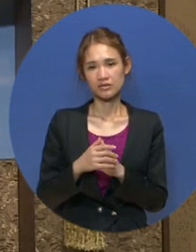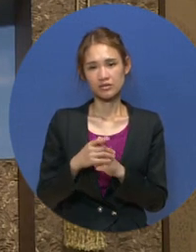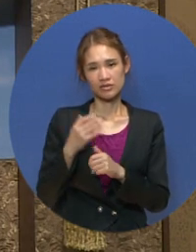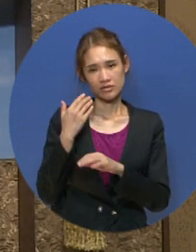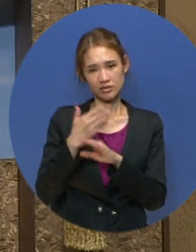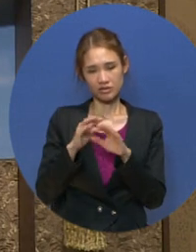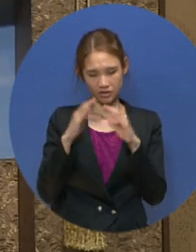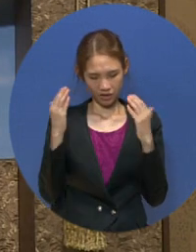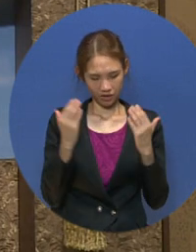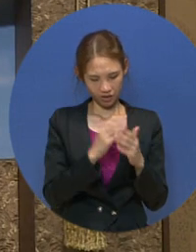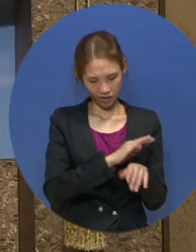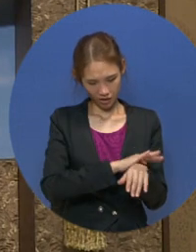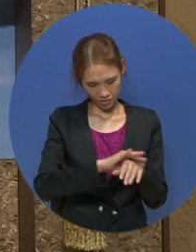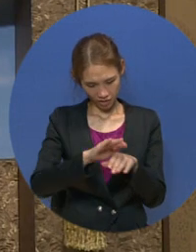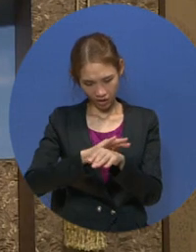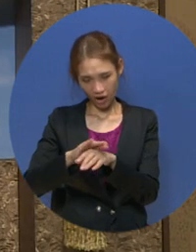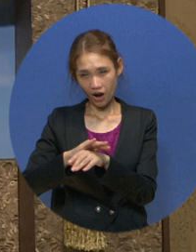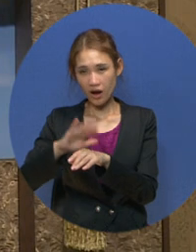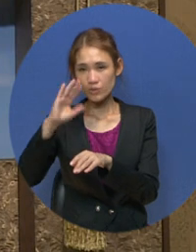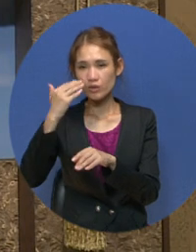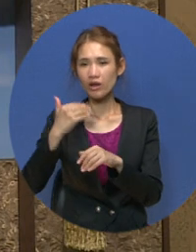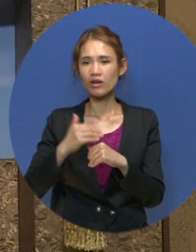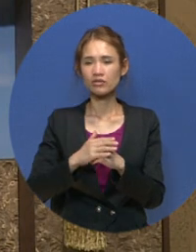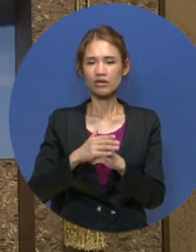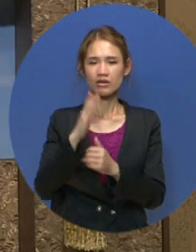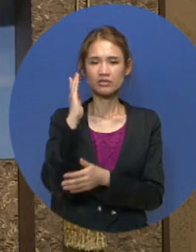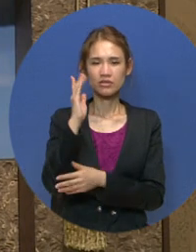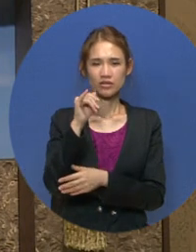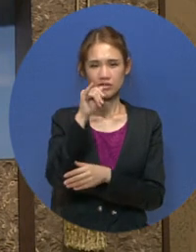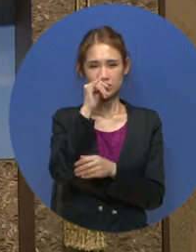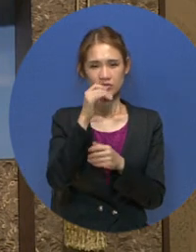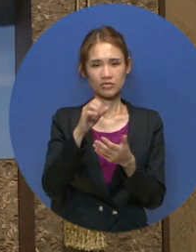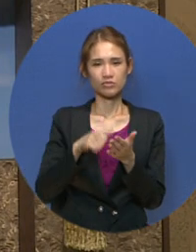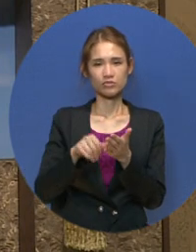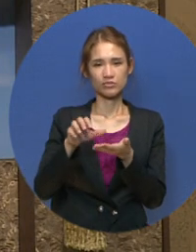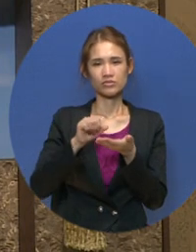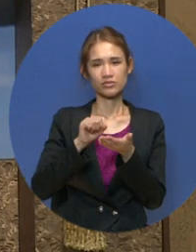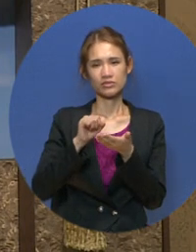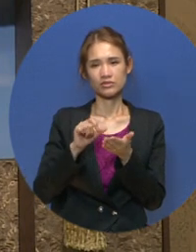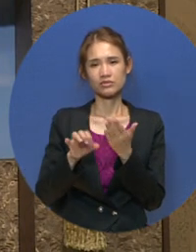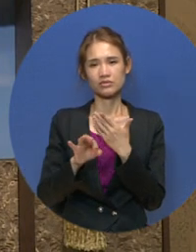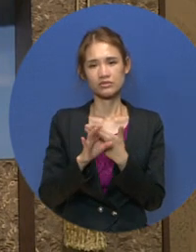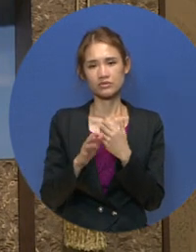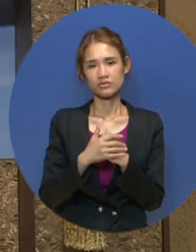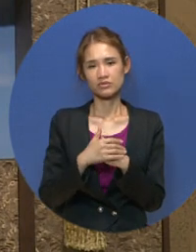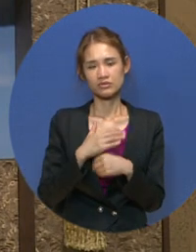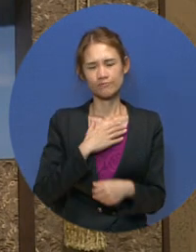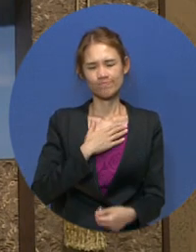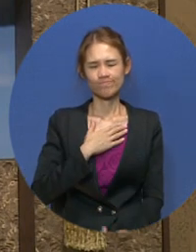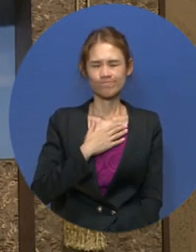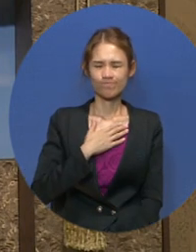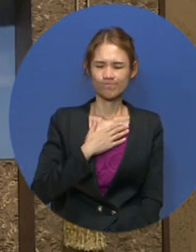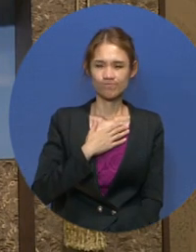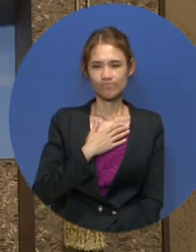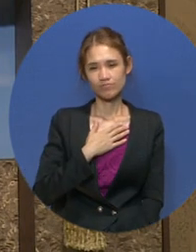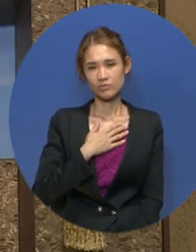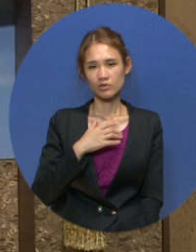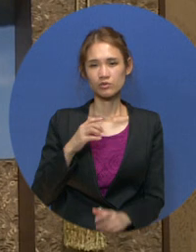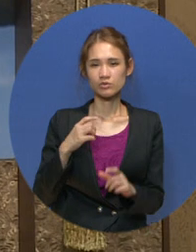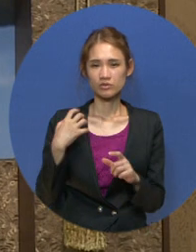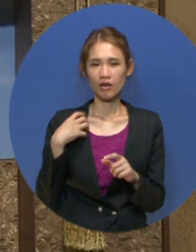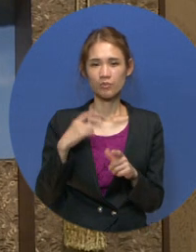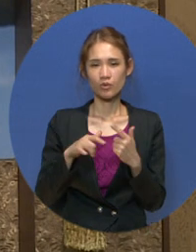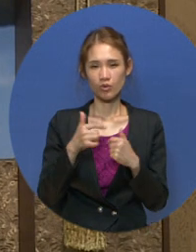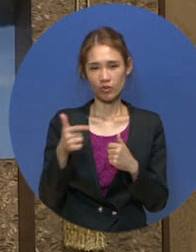모두가 잘 되어야 되는데 네. 또 그런 사연이 있는 물건들이 들어올 때마다 저희는 또 마음이 좀 무겁고 더 큰 책임감을